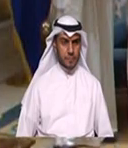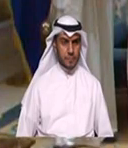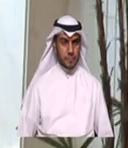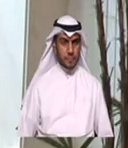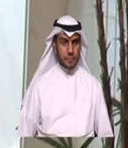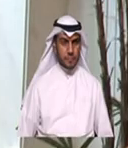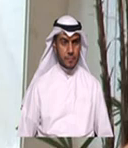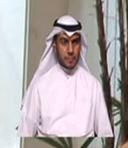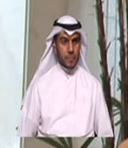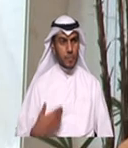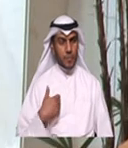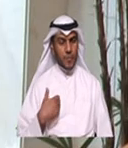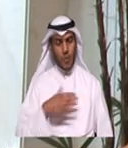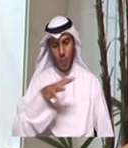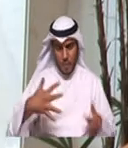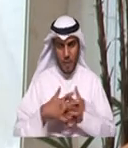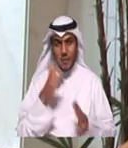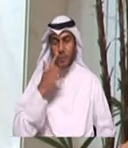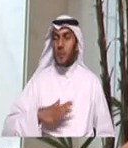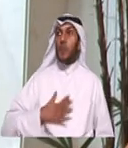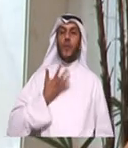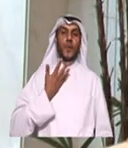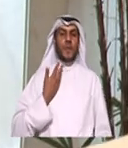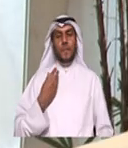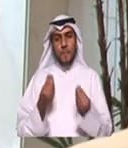تشرفنا مع الاخوان رئيس واعضاء اللجنه الاولمبيه